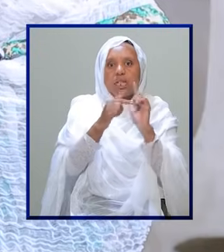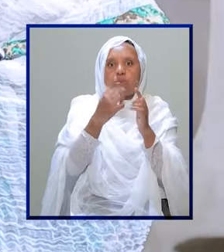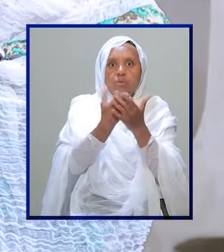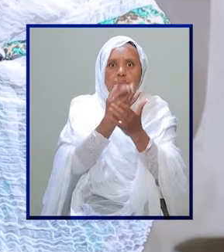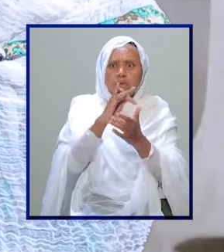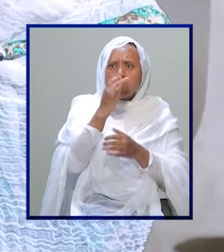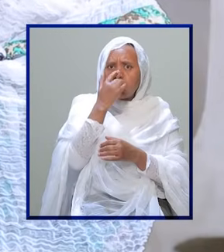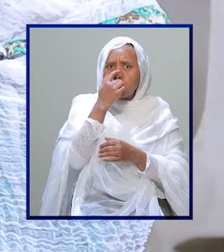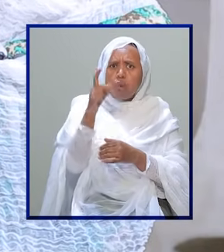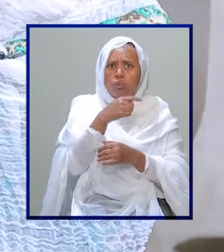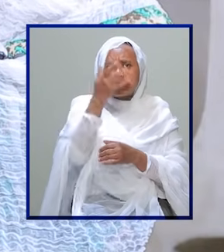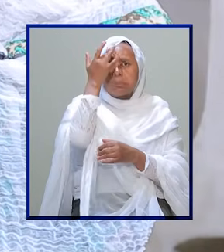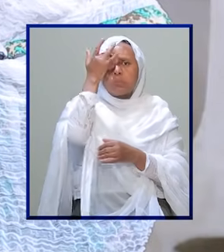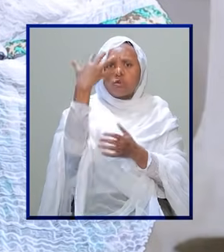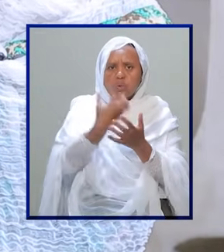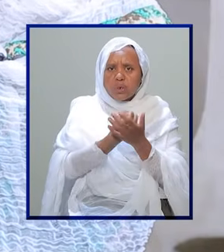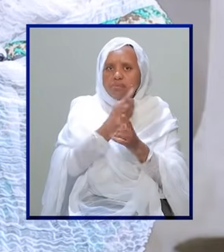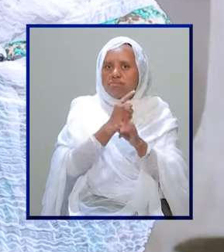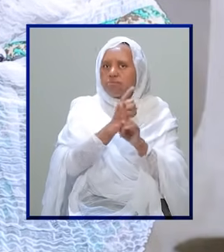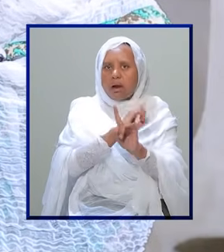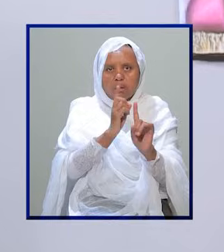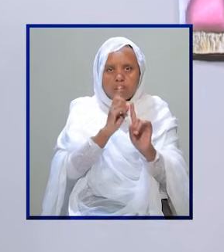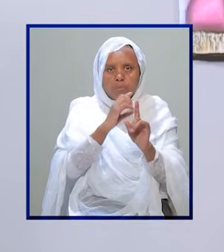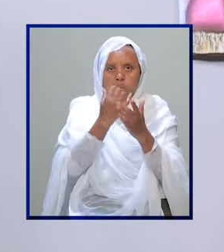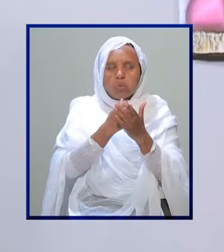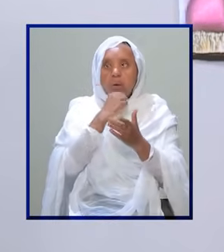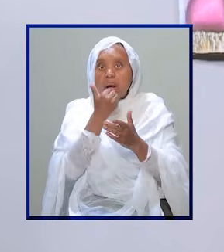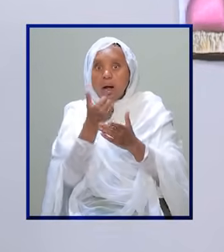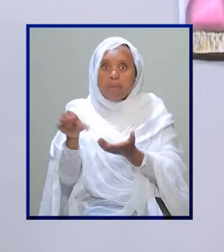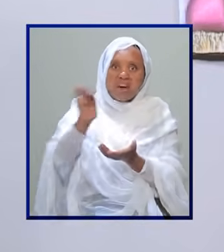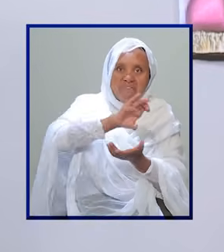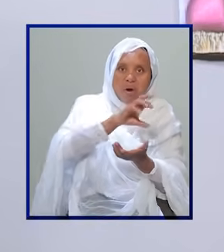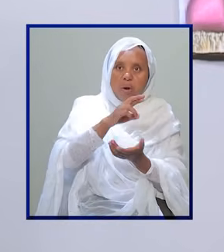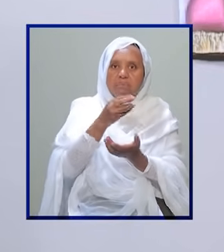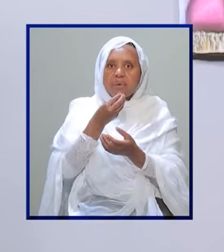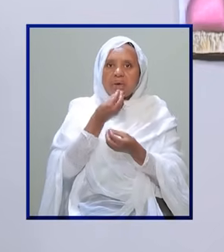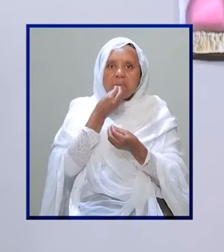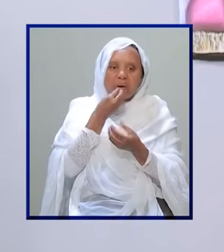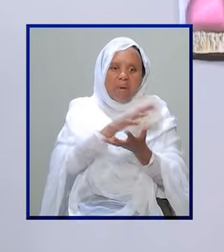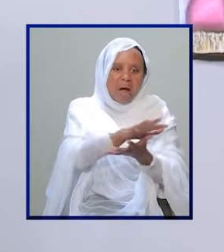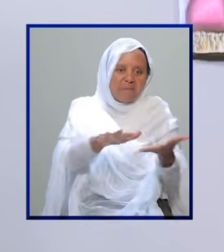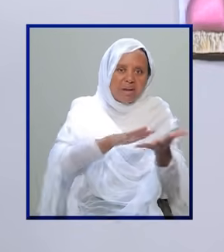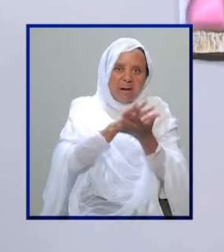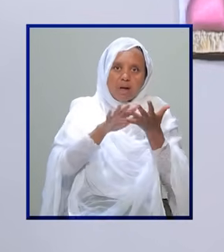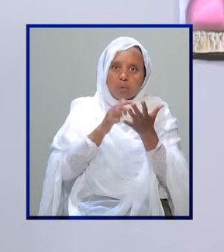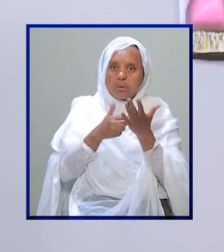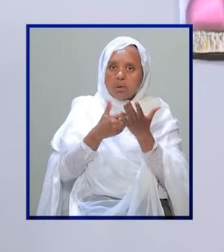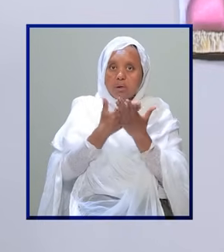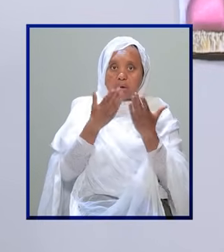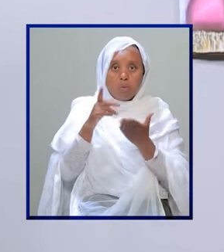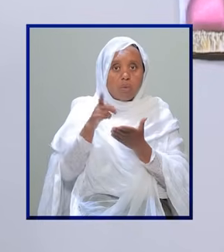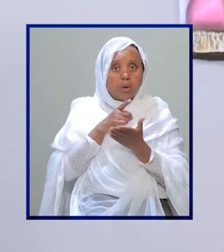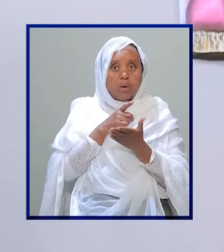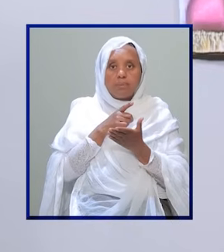እንጂ እንደው ልምድ ሆኖ በልምድ መውሰድ ተገቢነት የለውም። ተወስዶ ነገ የምንደፋ ወይ ከምግብ ጋር የምንቀላቅለው እንዲህ አይነት ነገር